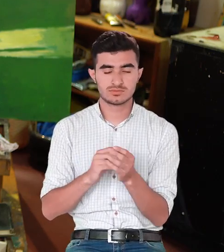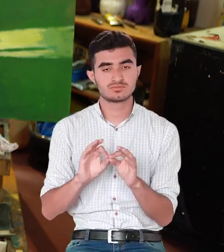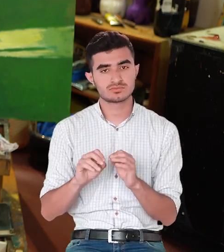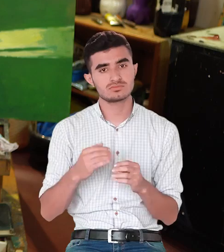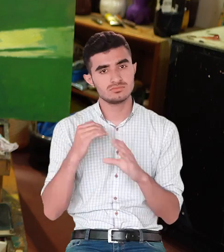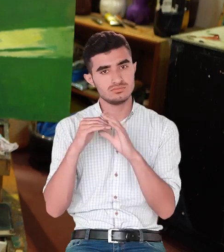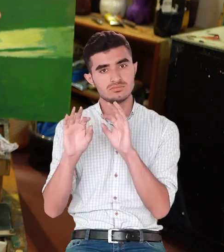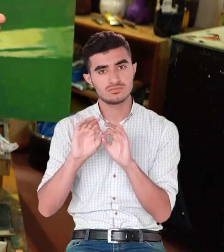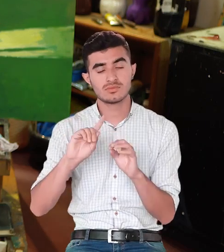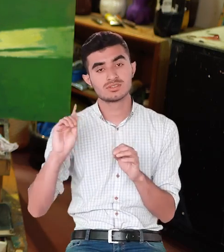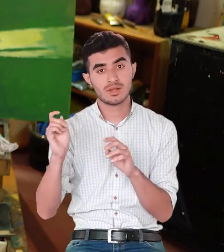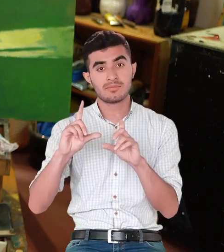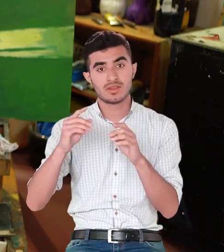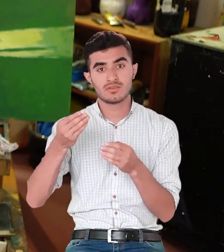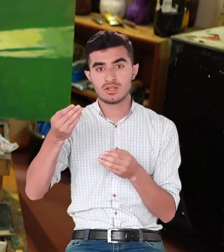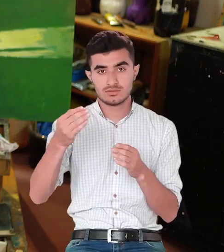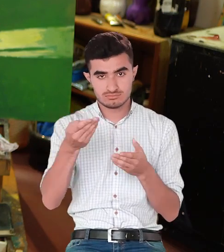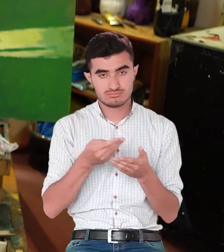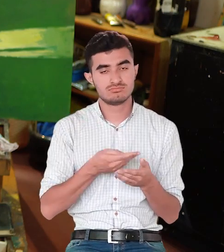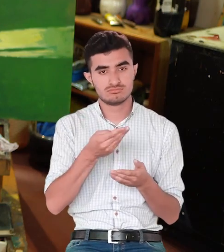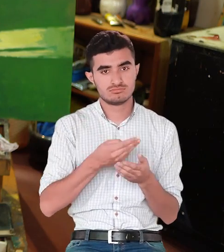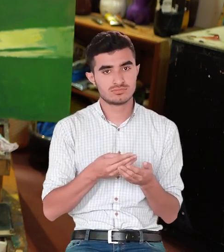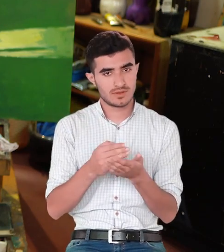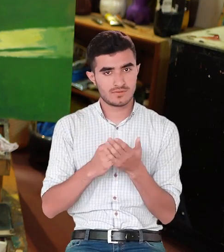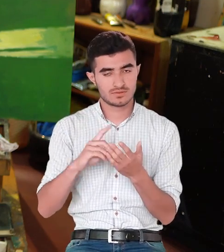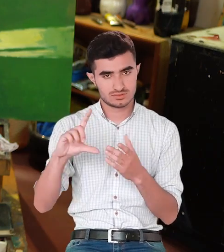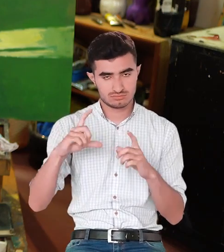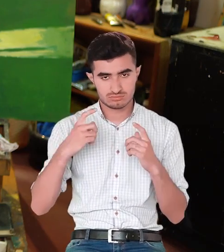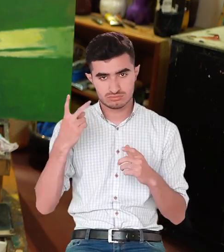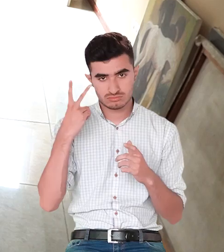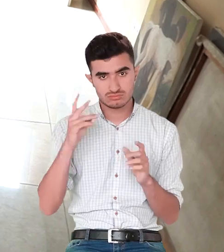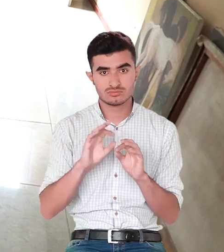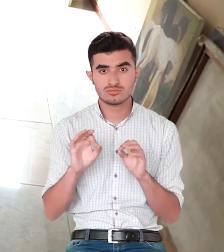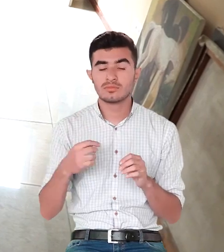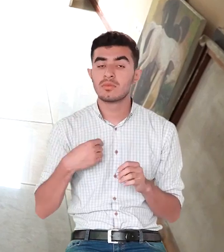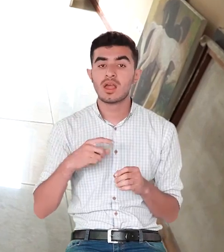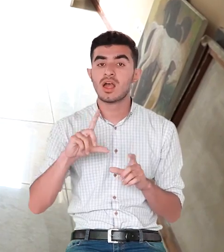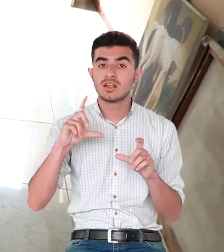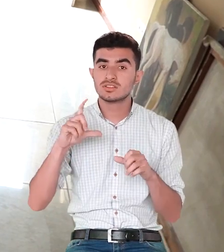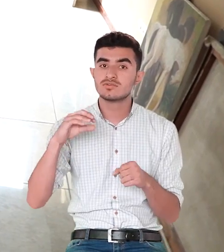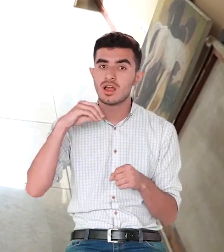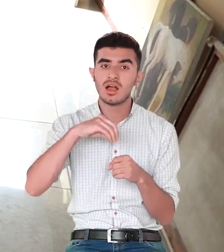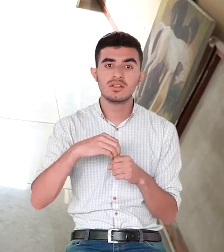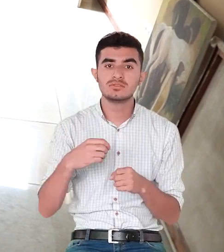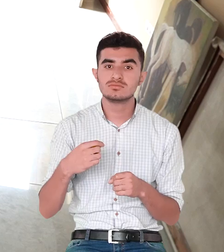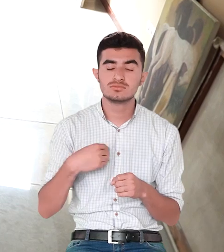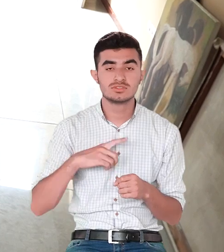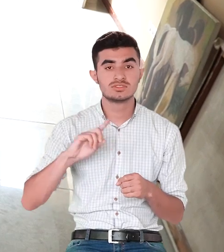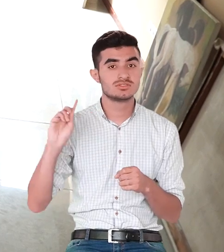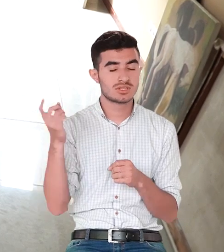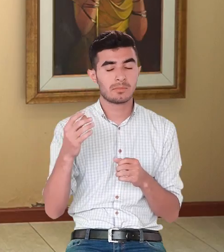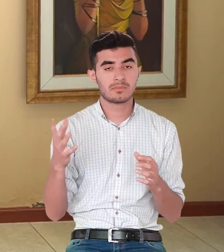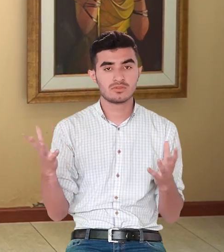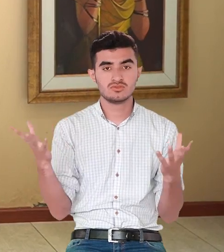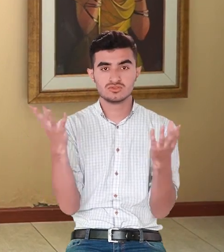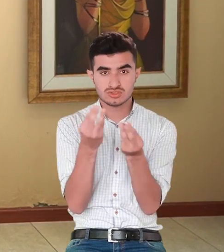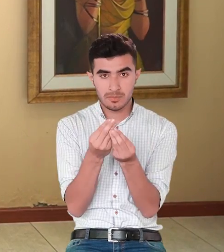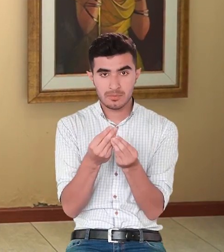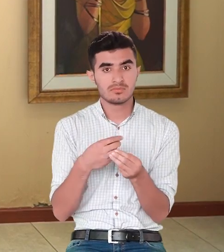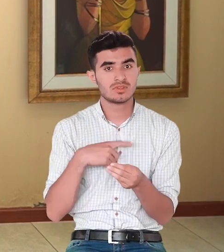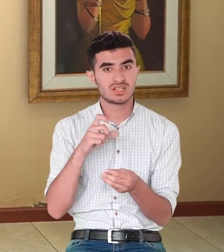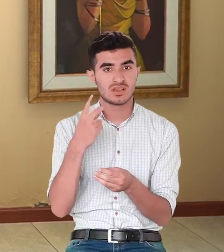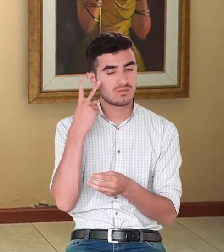لیٹر لکھا اور وہ تصویریں آنے شروع ہوئی. وہ ساری تصویریں مجھے پہلے یہاں پر آئیں اور میں نے بھی ان تصویروں کو پہلی